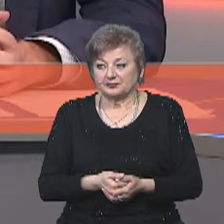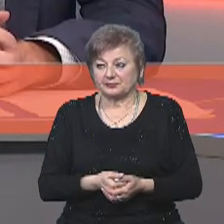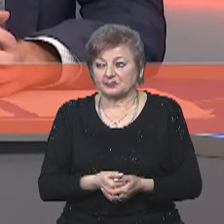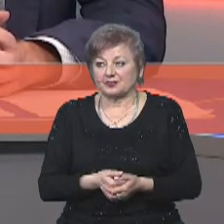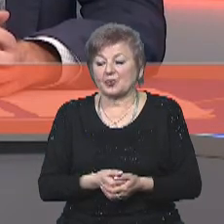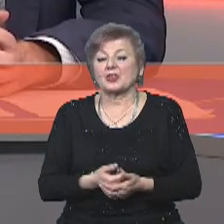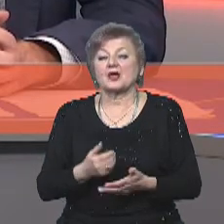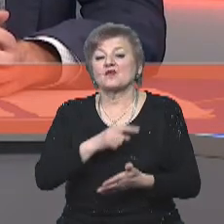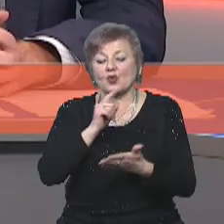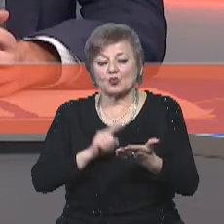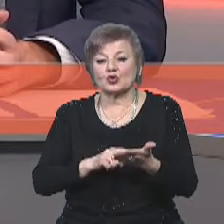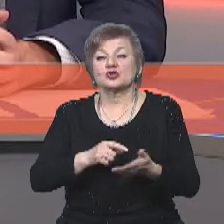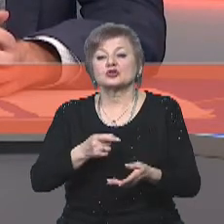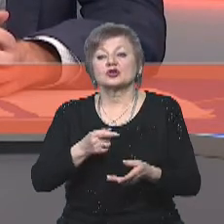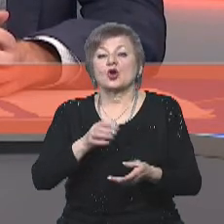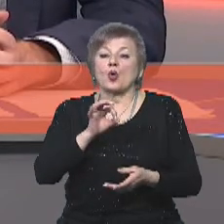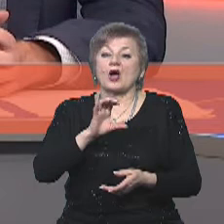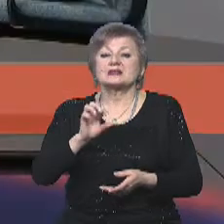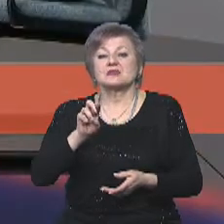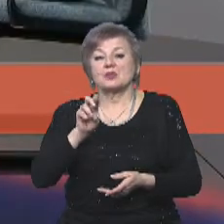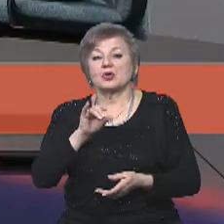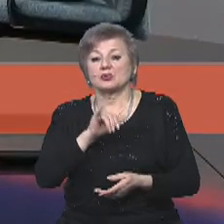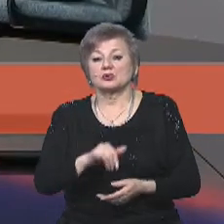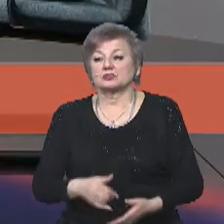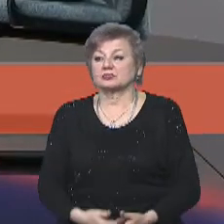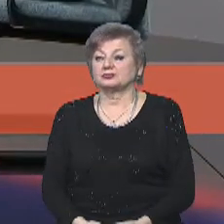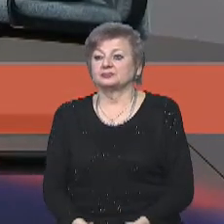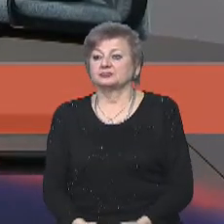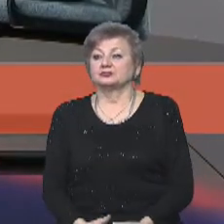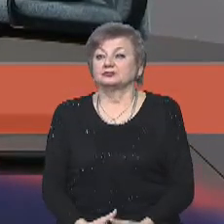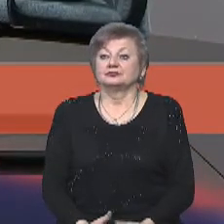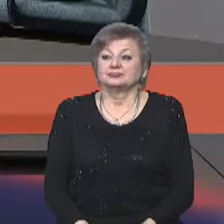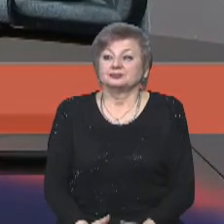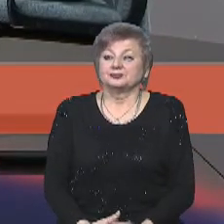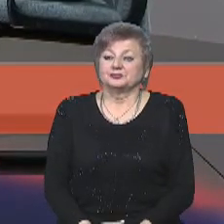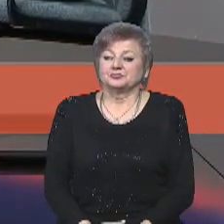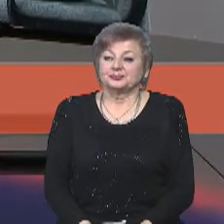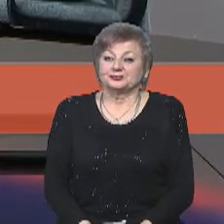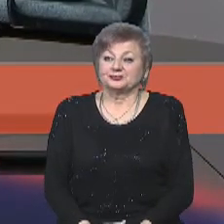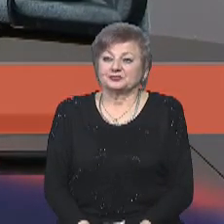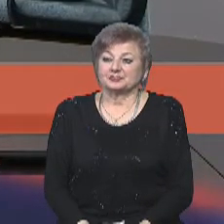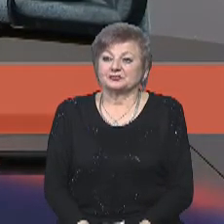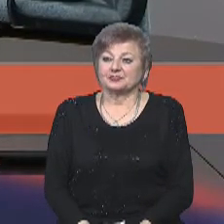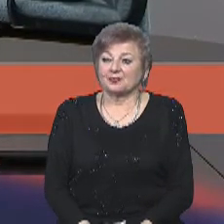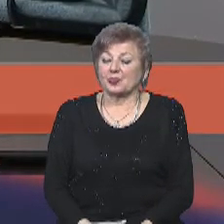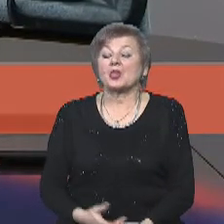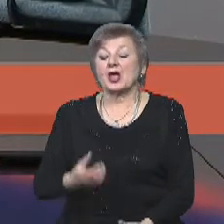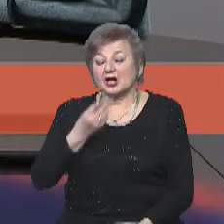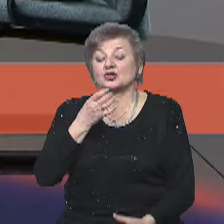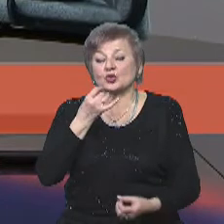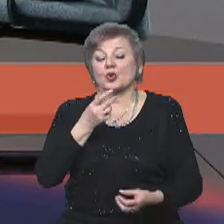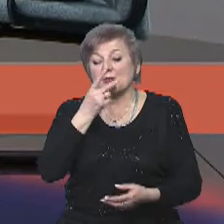Пані, у вас керуюча компанія чи ОСББ? Спасибо. Пожалуйста. Вона нас не почула. Не, ну,